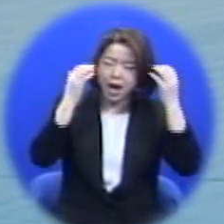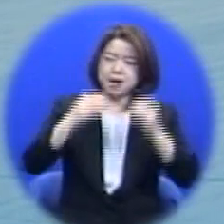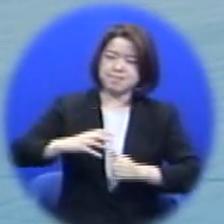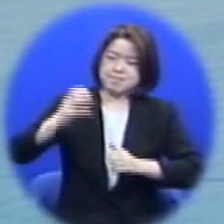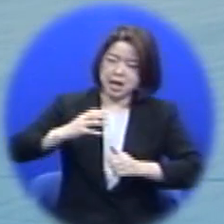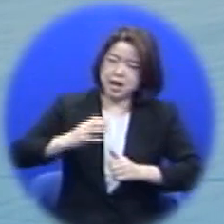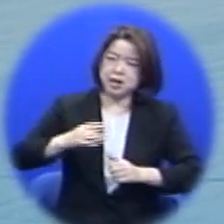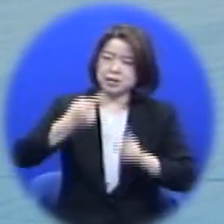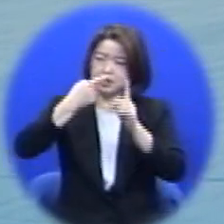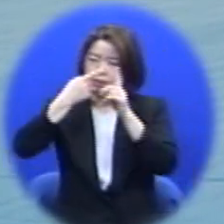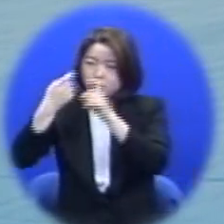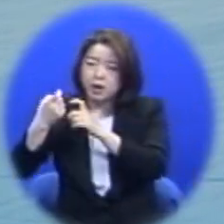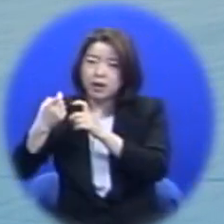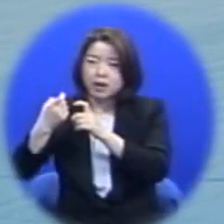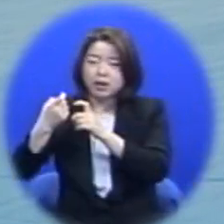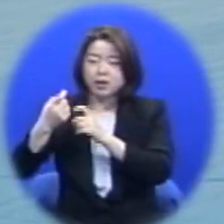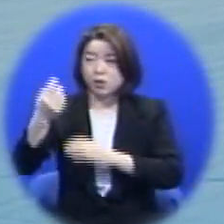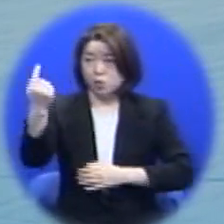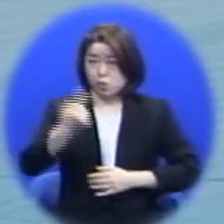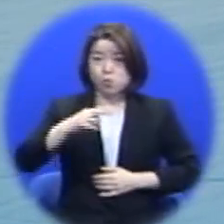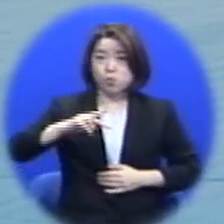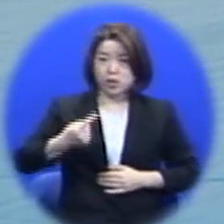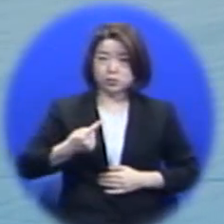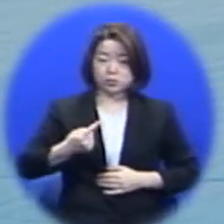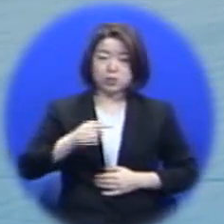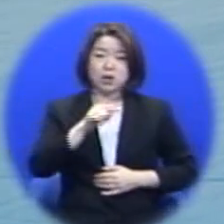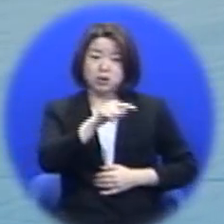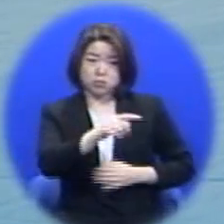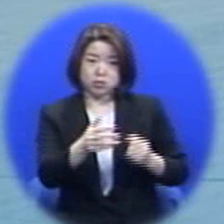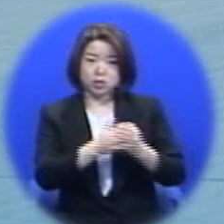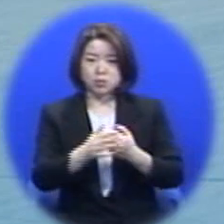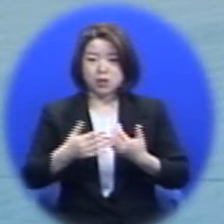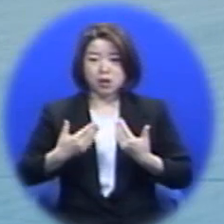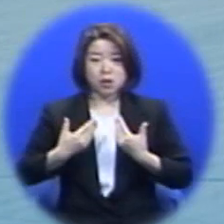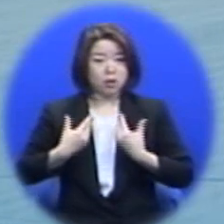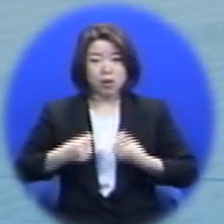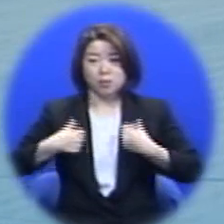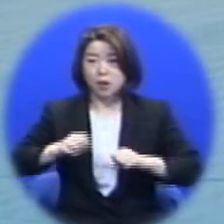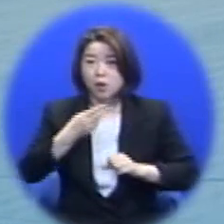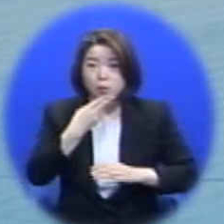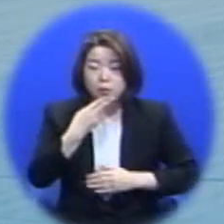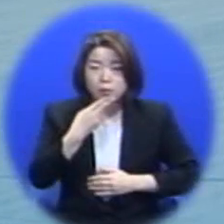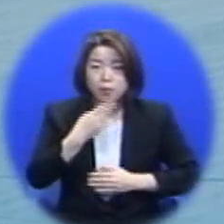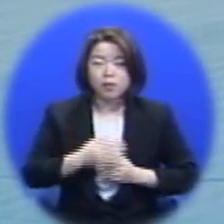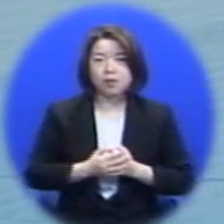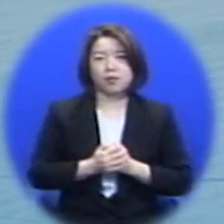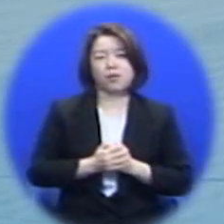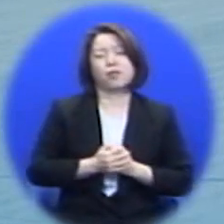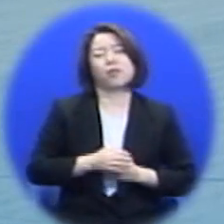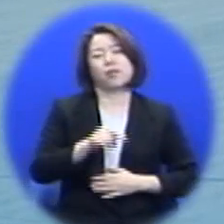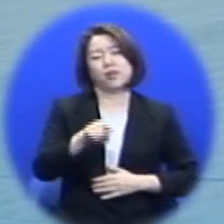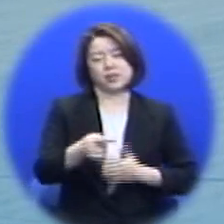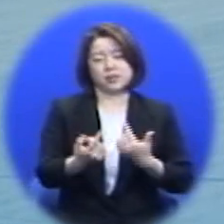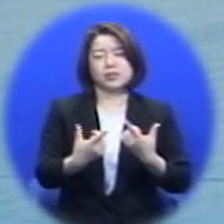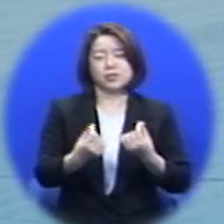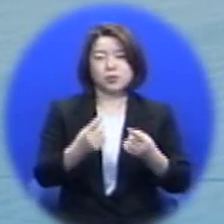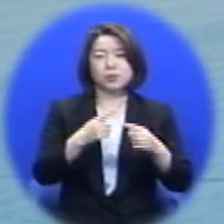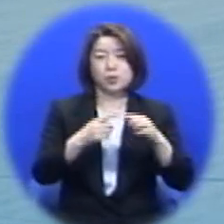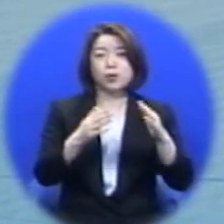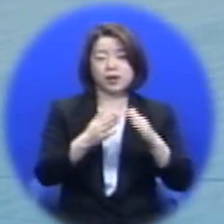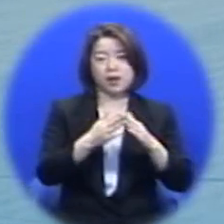오고 유혹이 오고 할 때 그로 인해서 낙심한 적이 없다. 그런 교회가 에베소